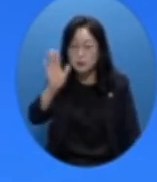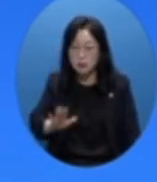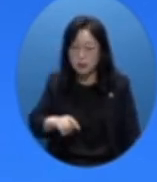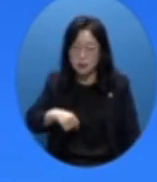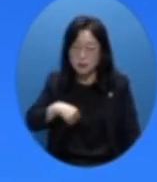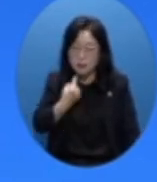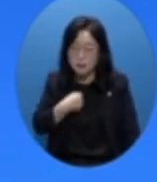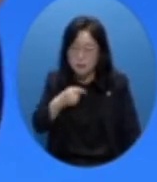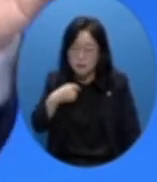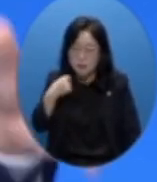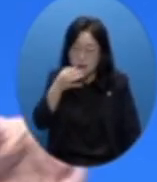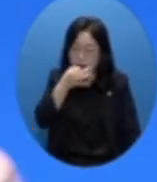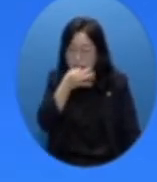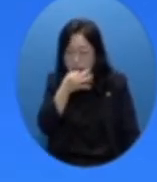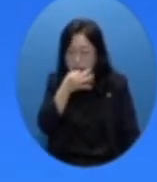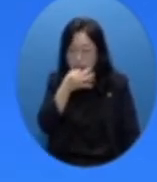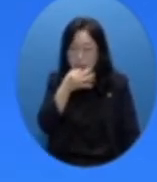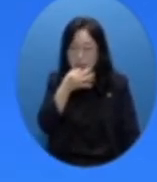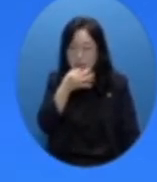모르고 남을